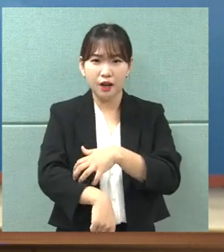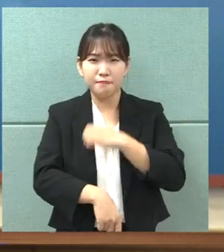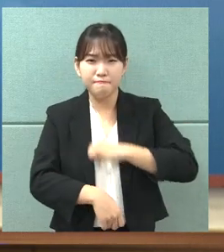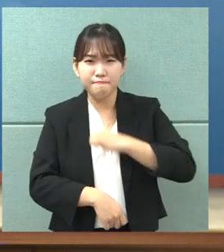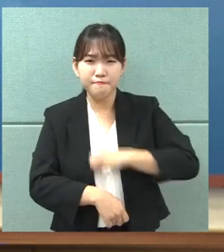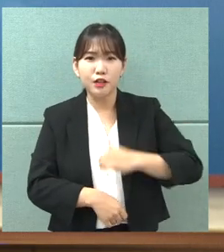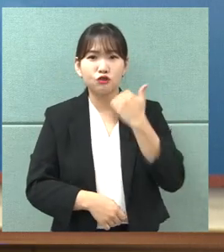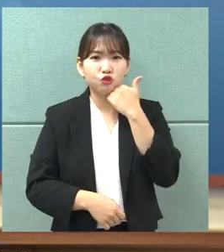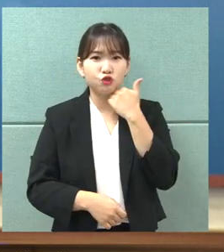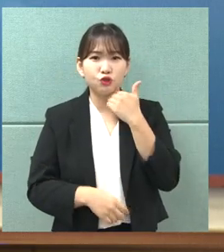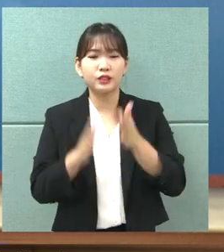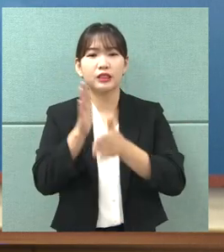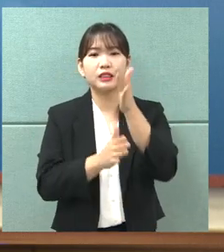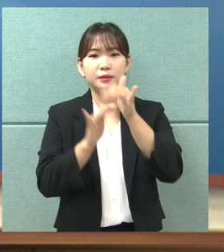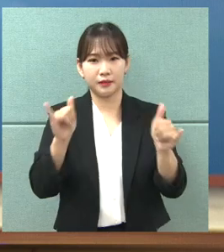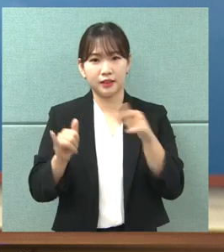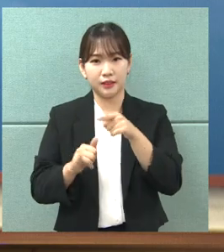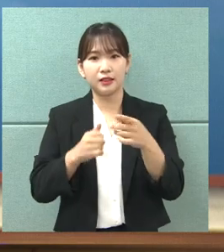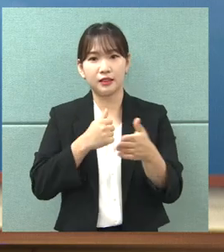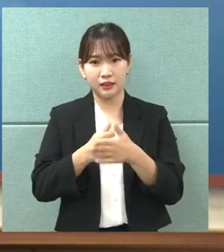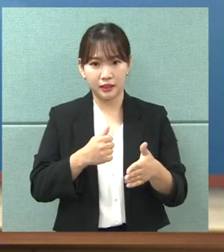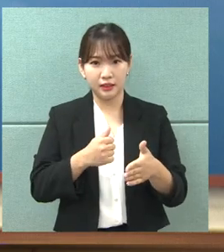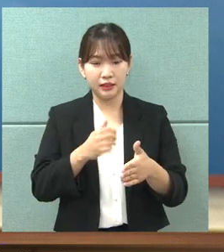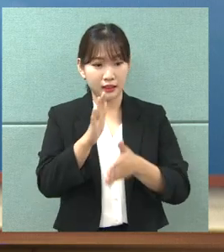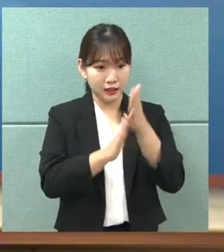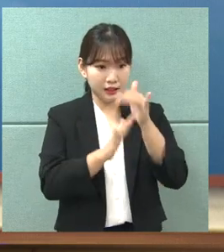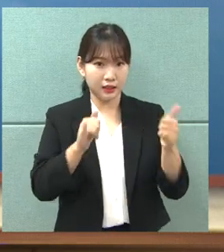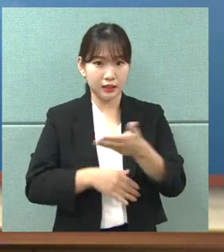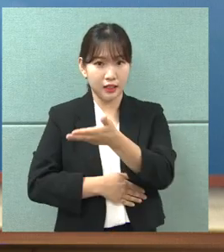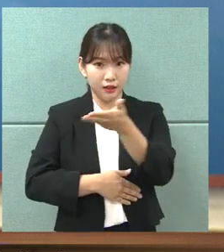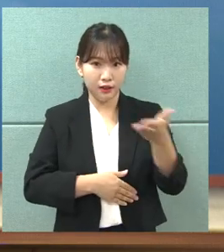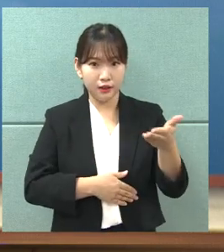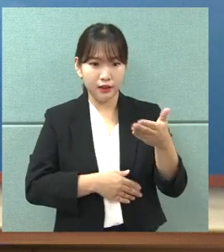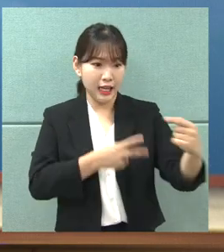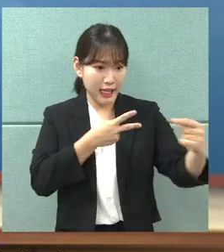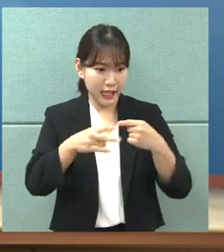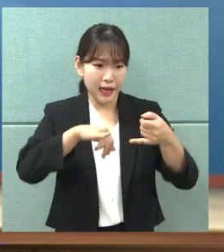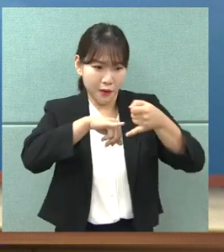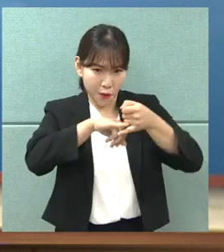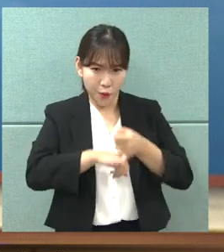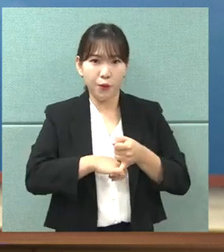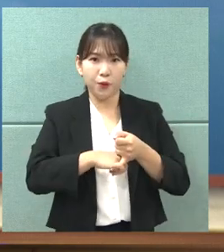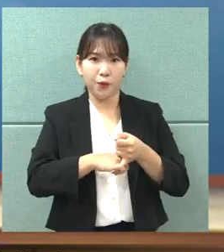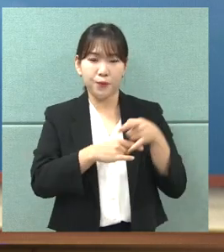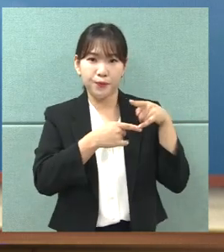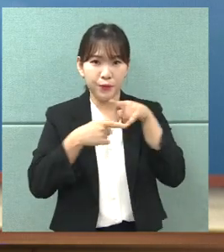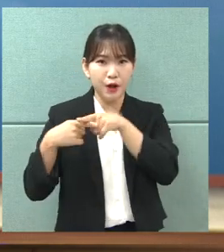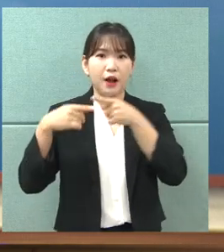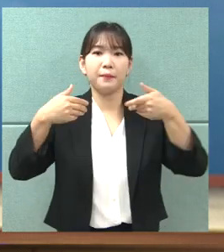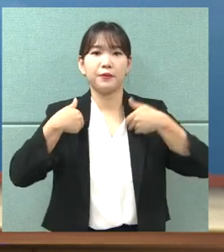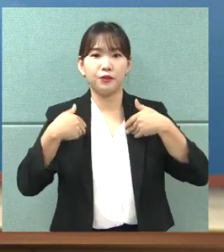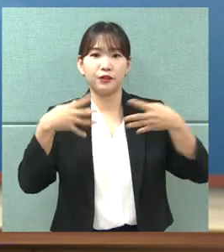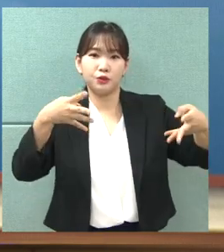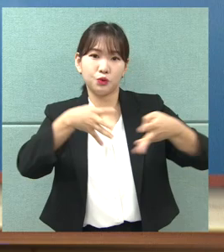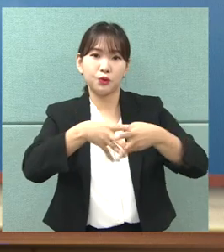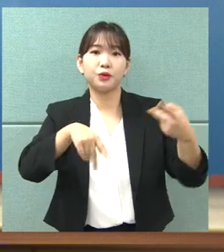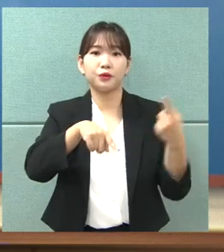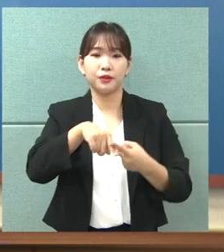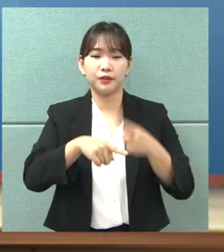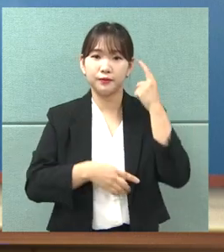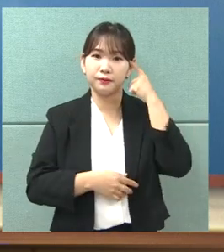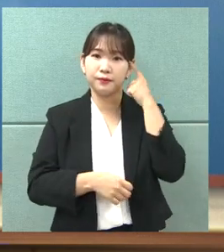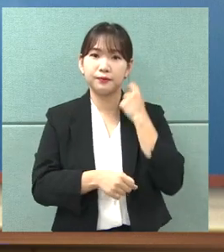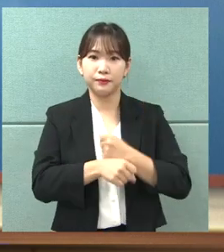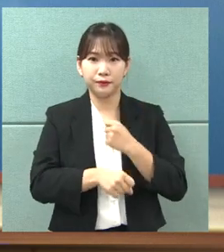감소하는 것은 시민에게 시민 여러분의 양해가 반드시 필요한 조건이라고 생각합니다